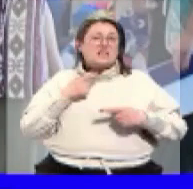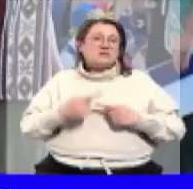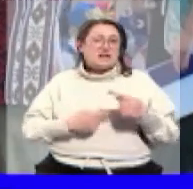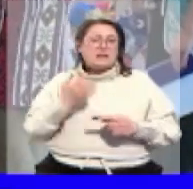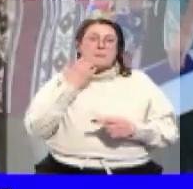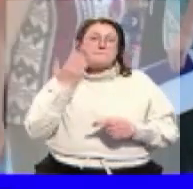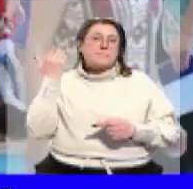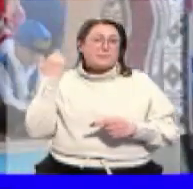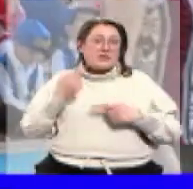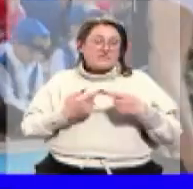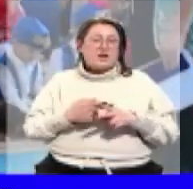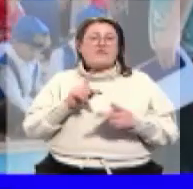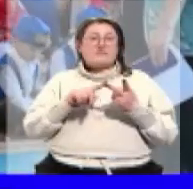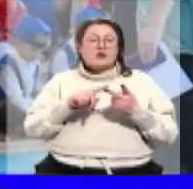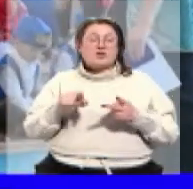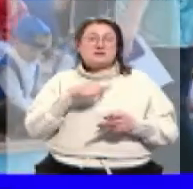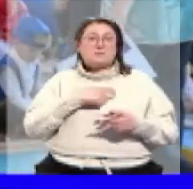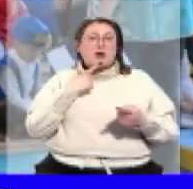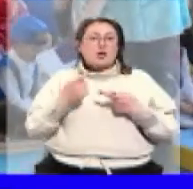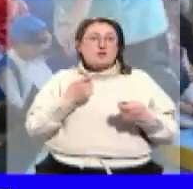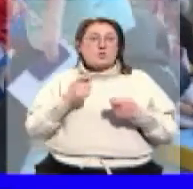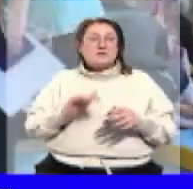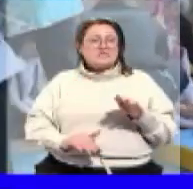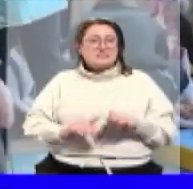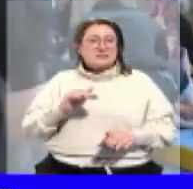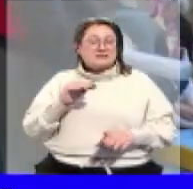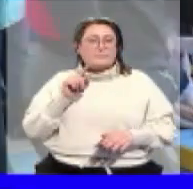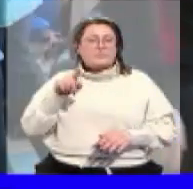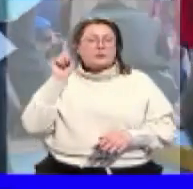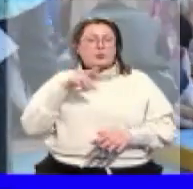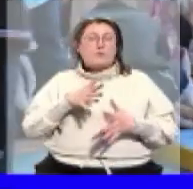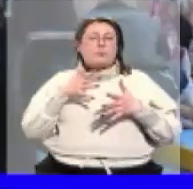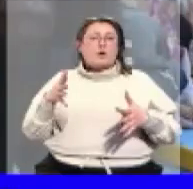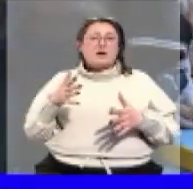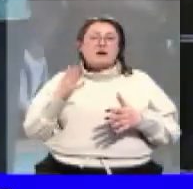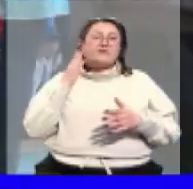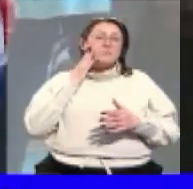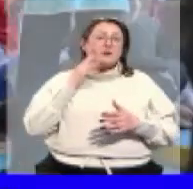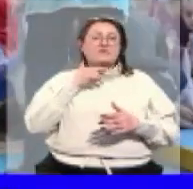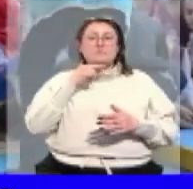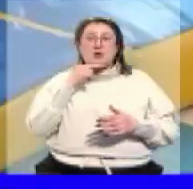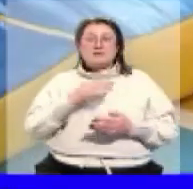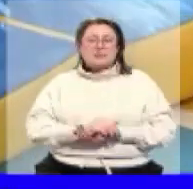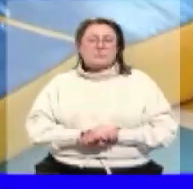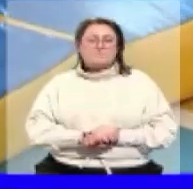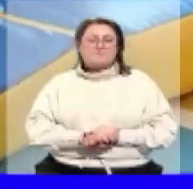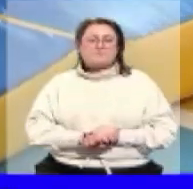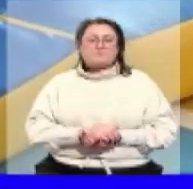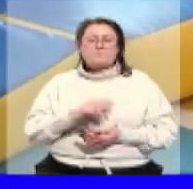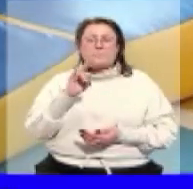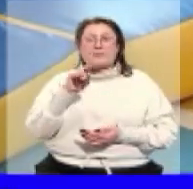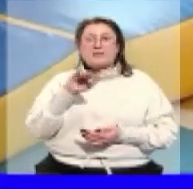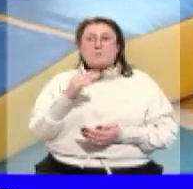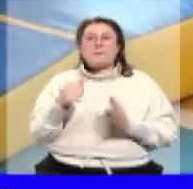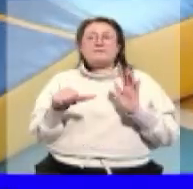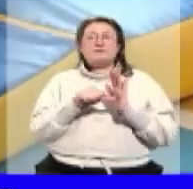наследие предков. Во-вторых, дети учатся самоконтролю уже с малых лет. Они становятся более сосредоточенными. Нурисламу